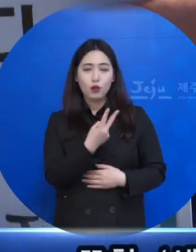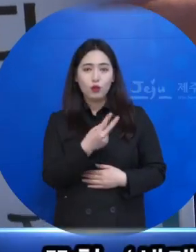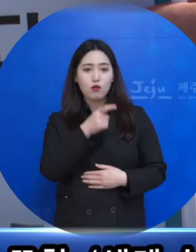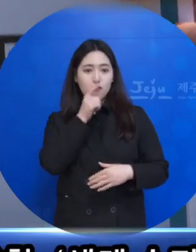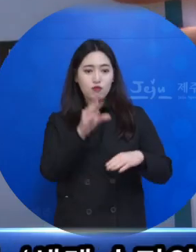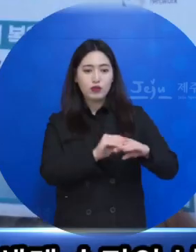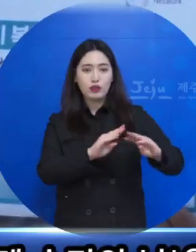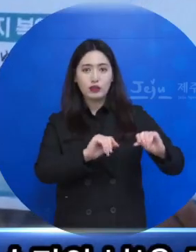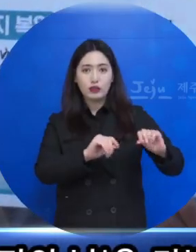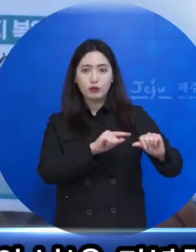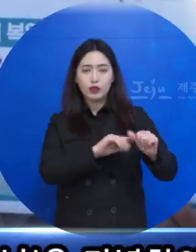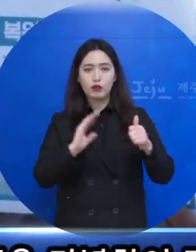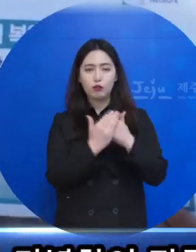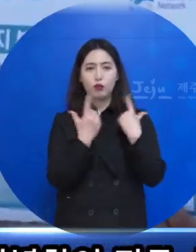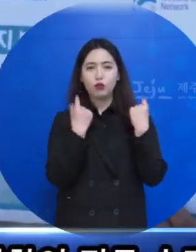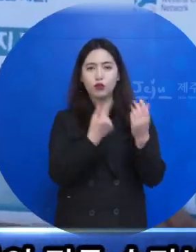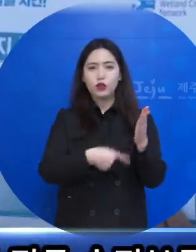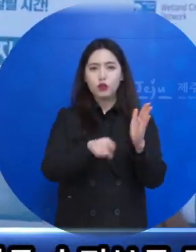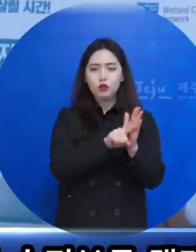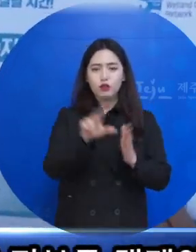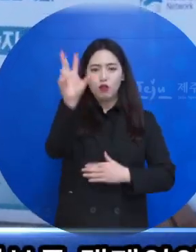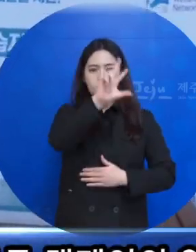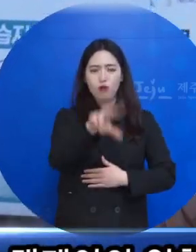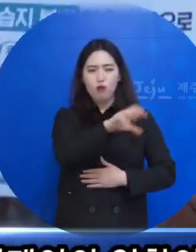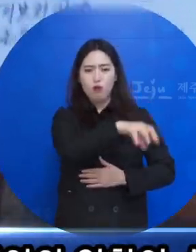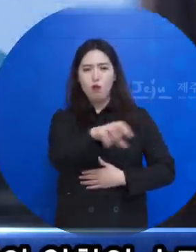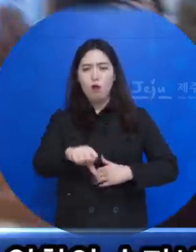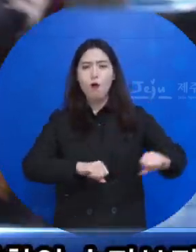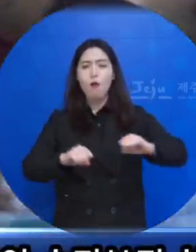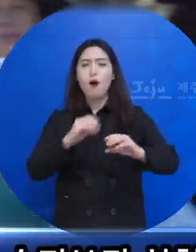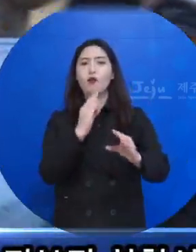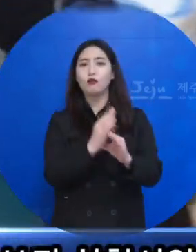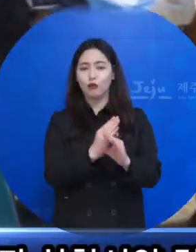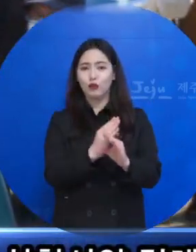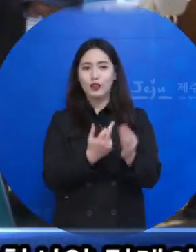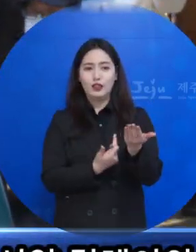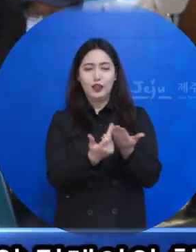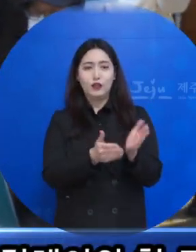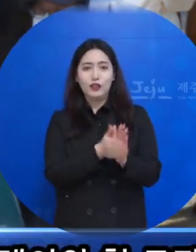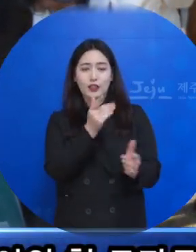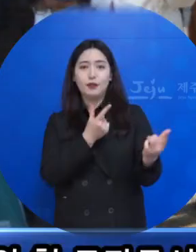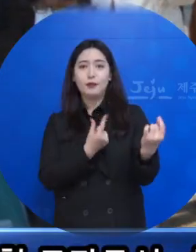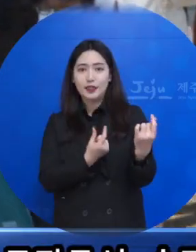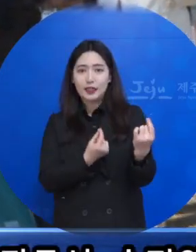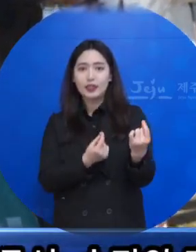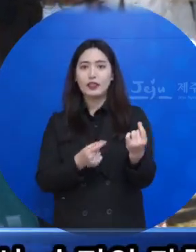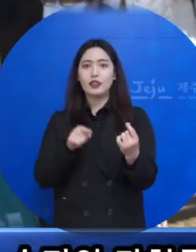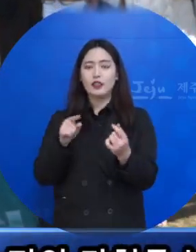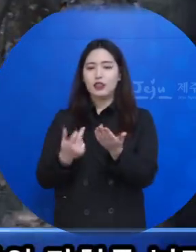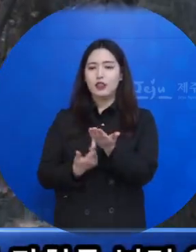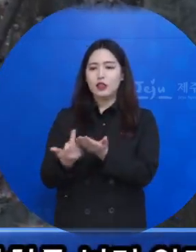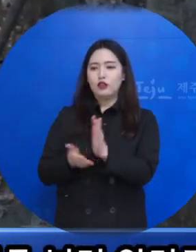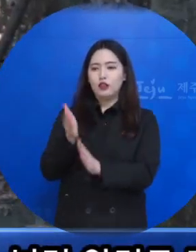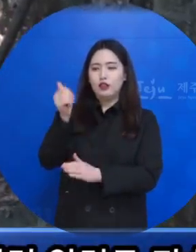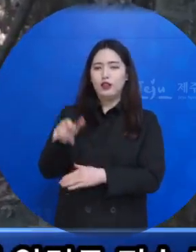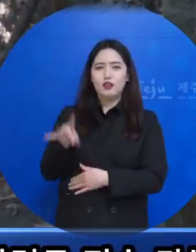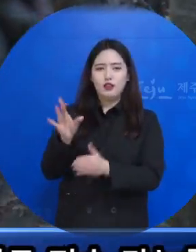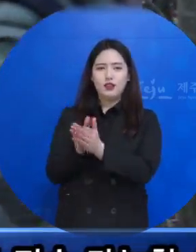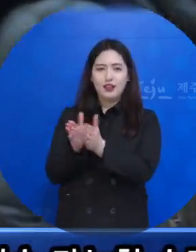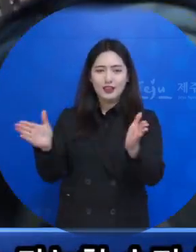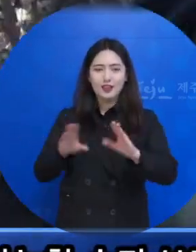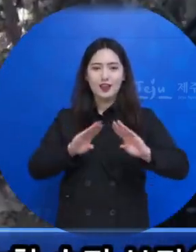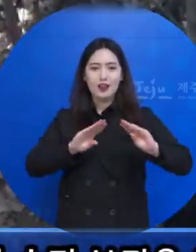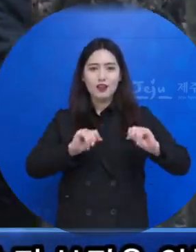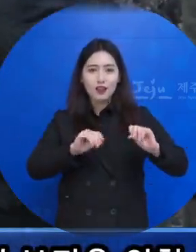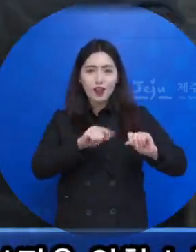또한 세계 습지의 날을 기념하여 전국 습지 보전 캠페인에 이르는 습지 보전 실천 서약 릴레이의 첫